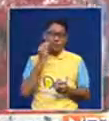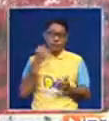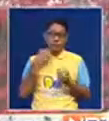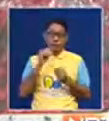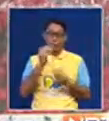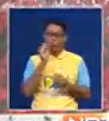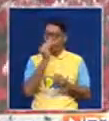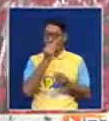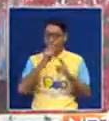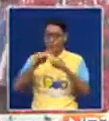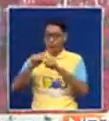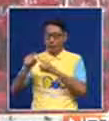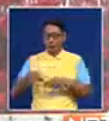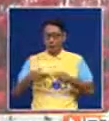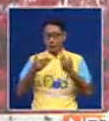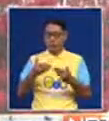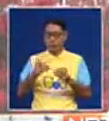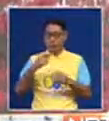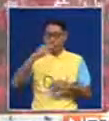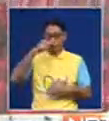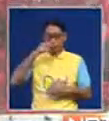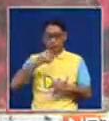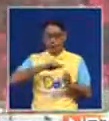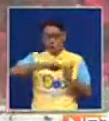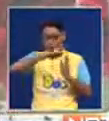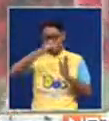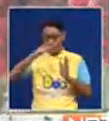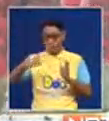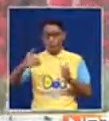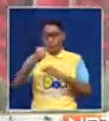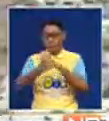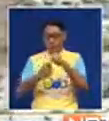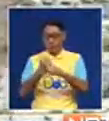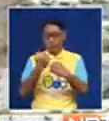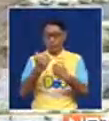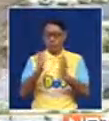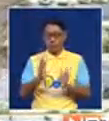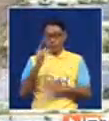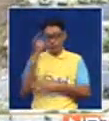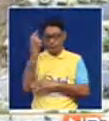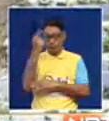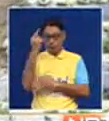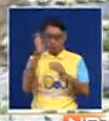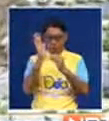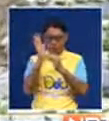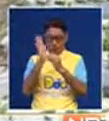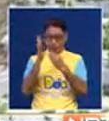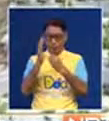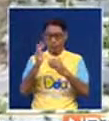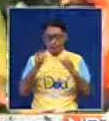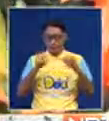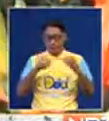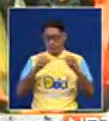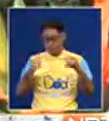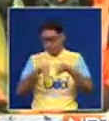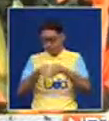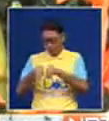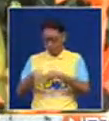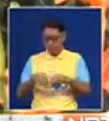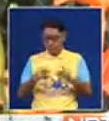ลิปเป็นต้นให้กับชาวไทยภูเขาเผ่ากระเรียงซึ่งปีนี้นะครับก็เนืองแน่นไปด้วยนักท่องเที่ยวทั้งจากกรุงเทพและจังหวัดใกล้เคียงไป